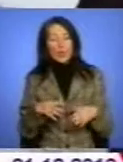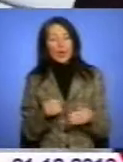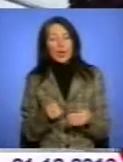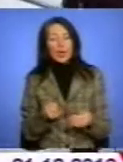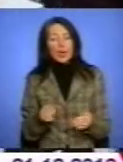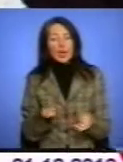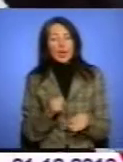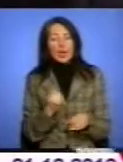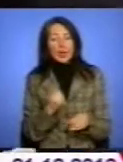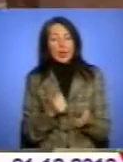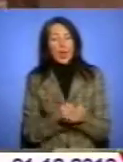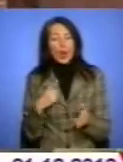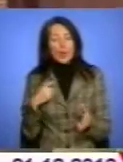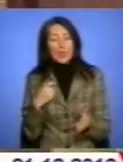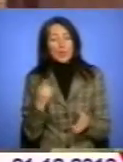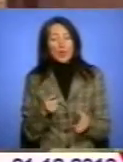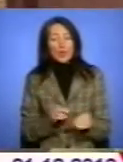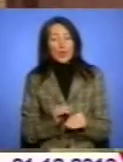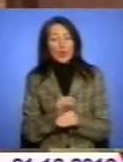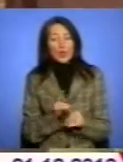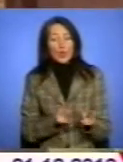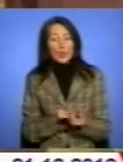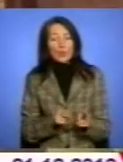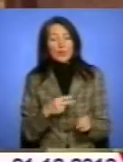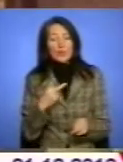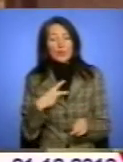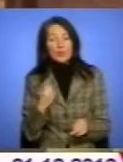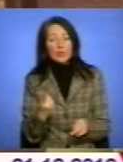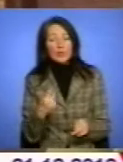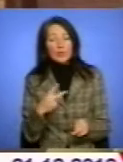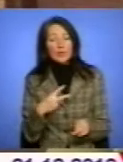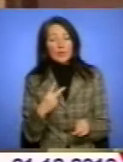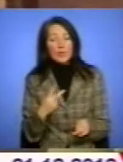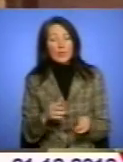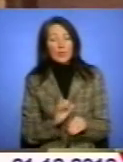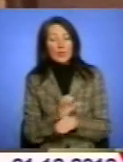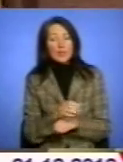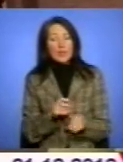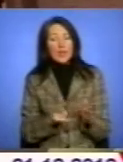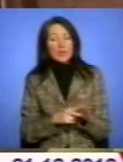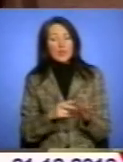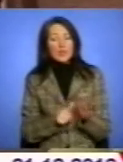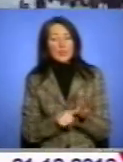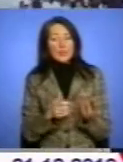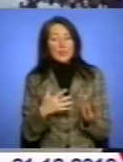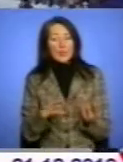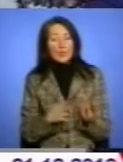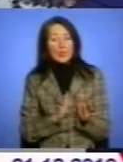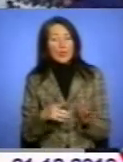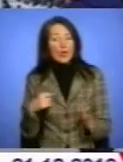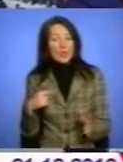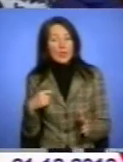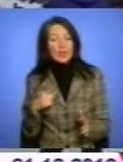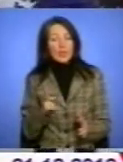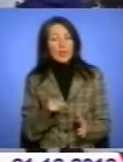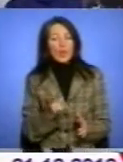номер 558, Ужгород-Одеса. 21:23 відправляється, 7:59 буде в Одесі. Тим, хто користується